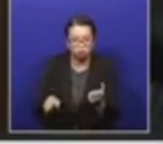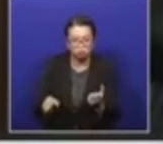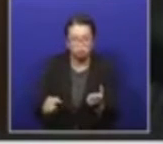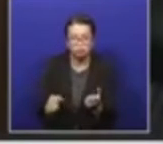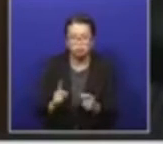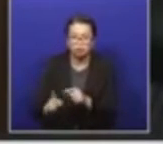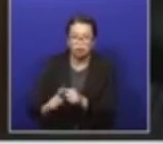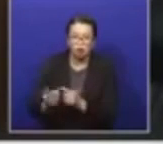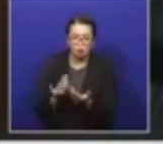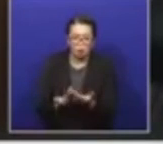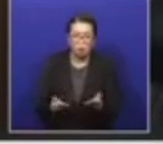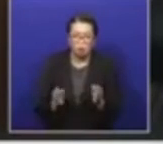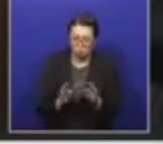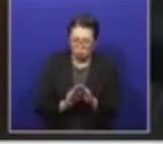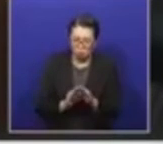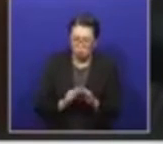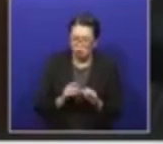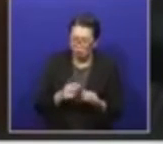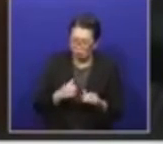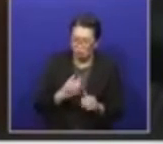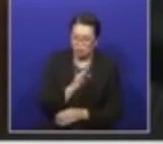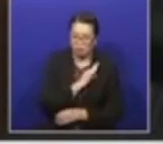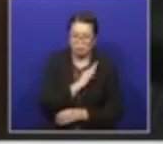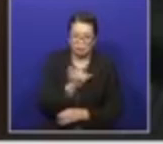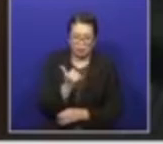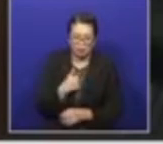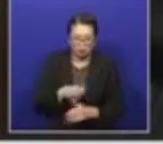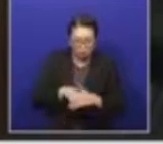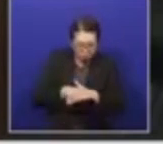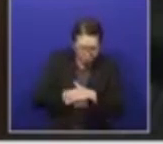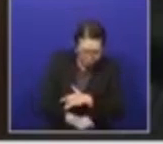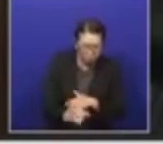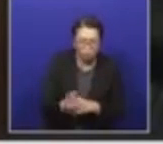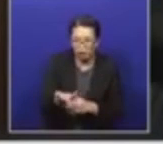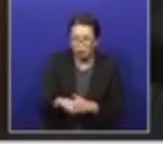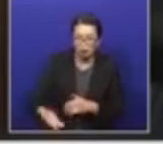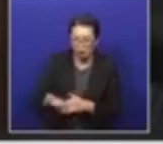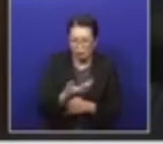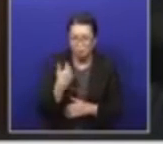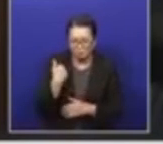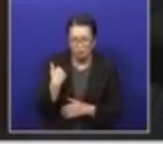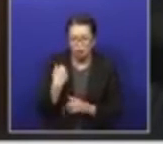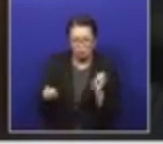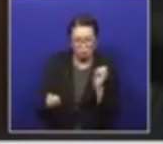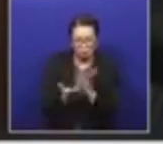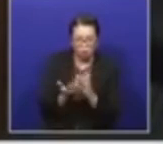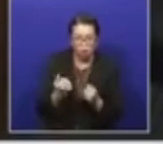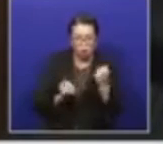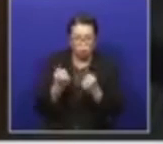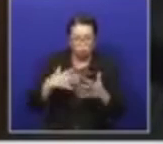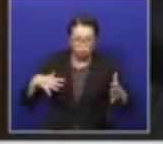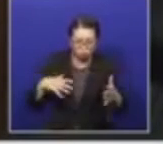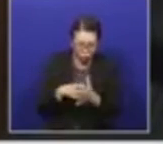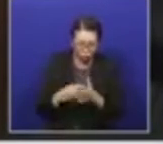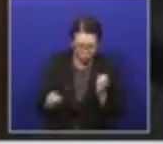ที่เกิดครอบครัวที่เกิดอุบัติเหตุสมาชิกของเราบางท่านก็มีไม่เอ่ยนามท่านแต่มีผลกระทบจากเรื่องนี้